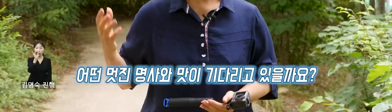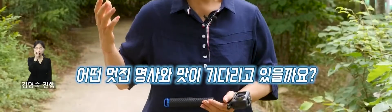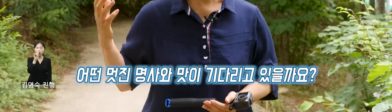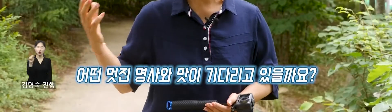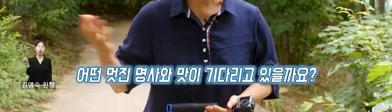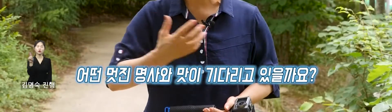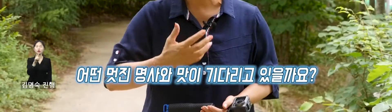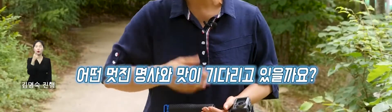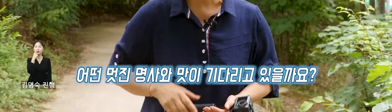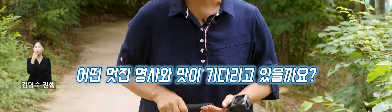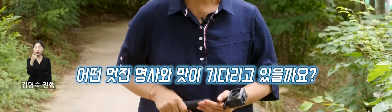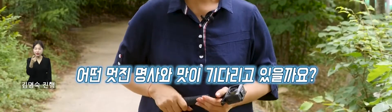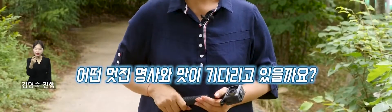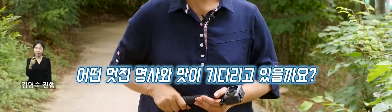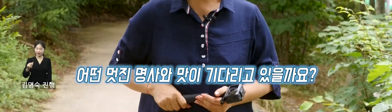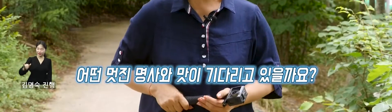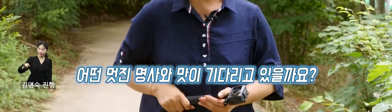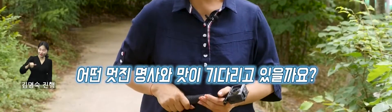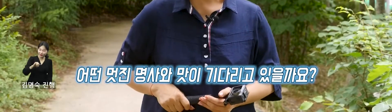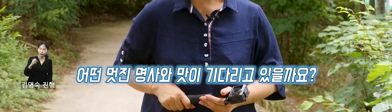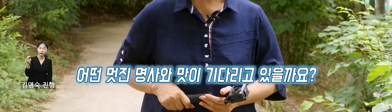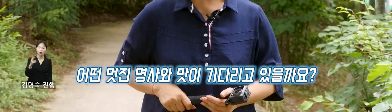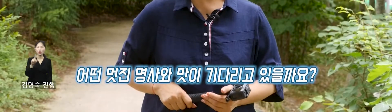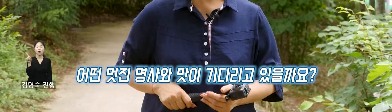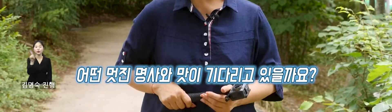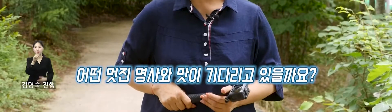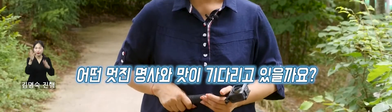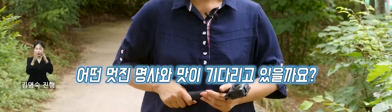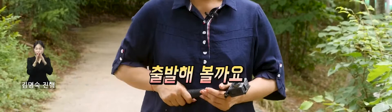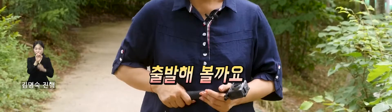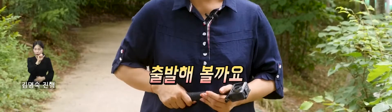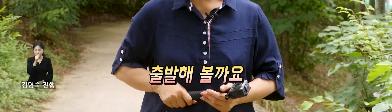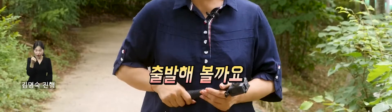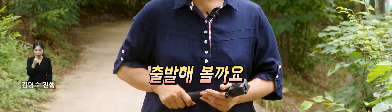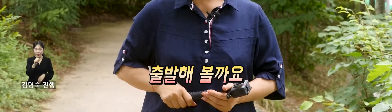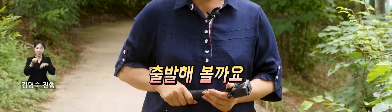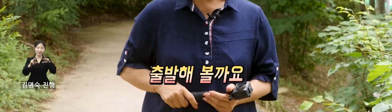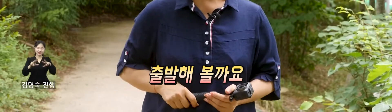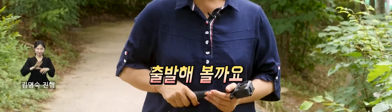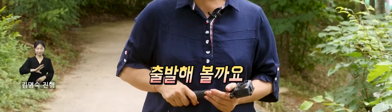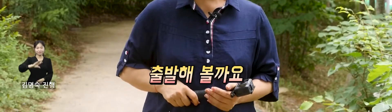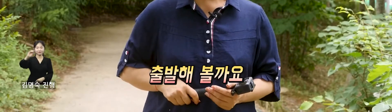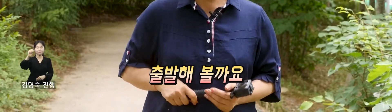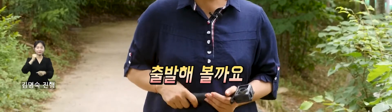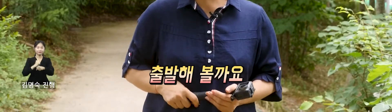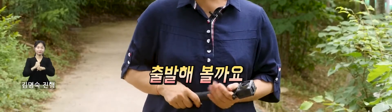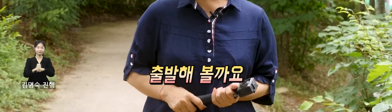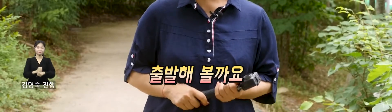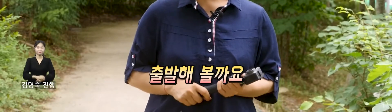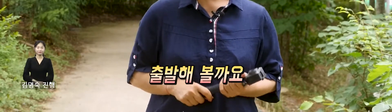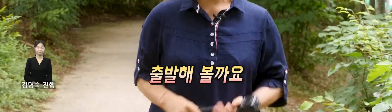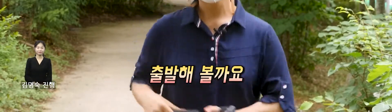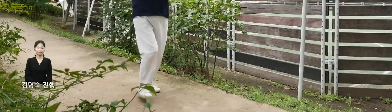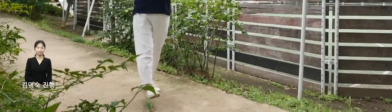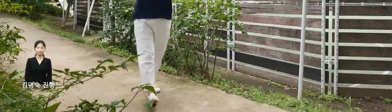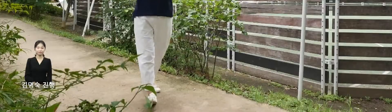목동에서는 또 어떤 멋진 데이트와 또 멋진 맛을 소개해드릴지, 그럼 지금 출발해보도록